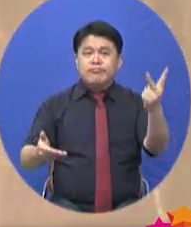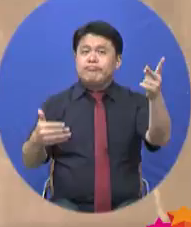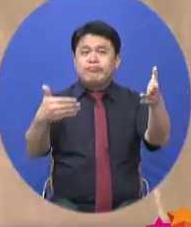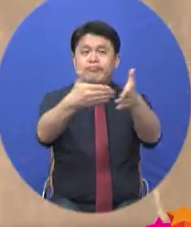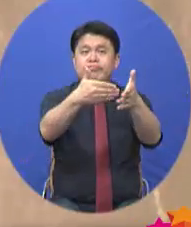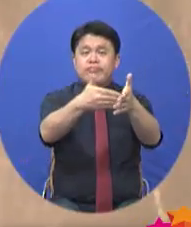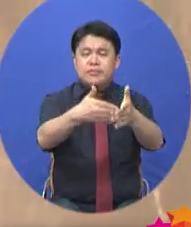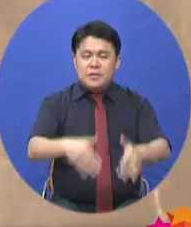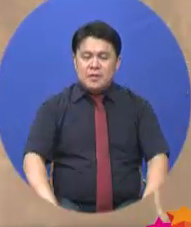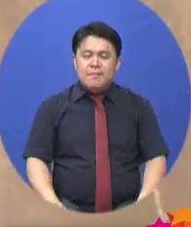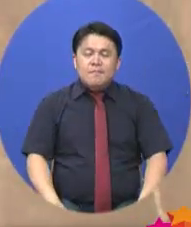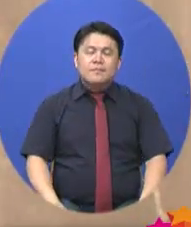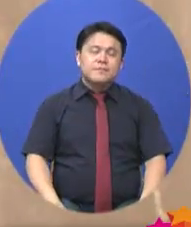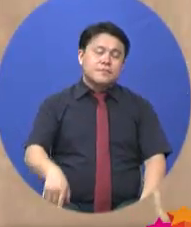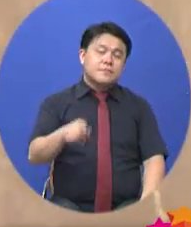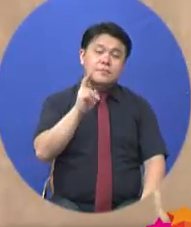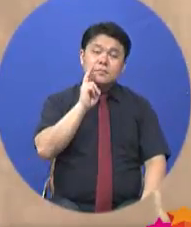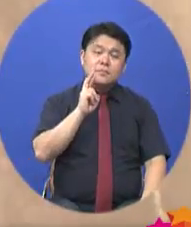청산뿐이다.